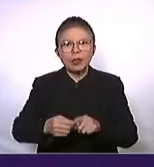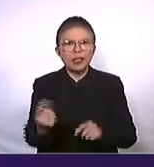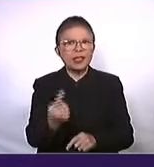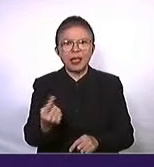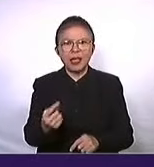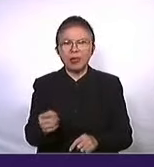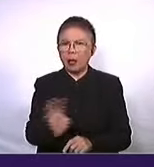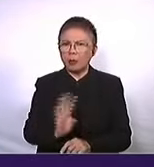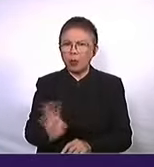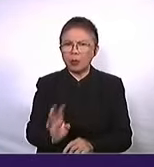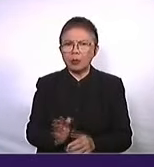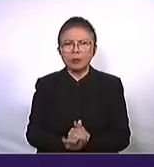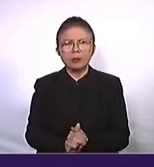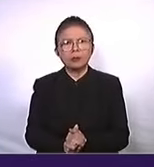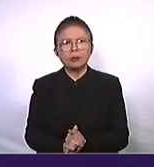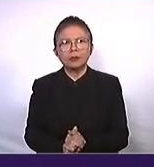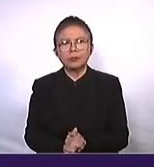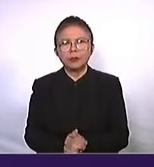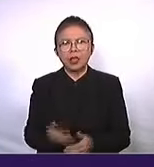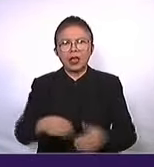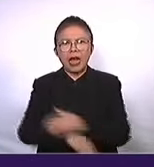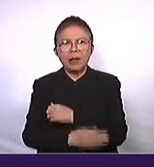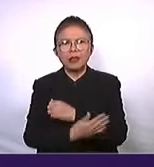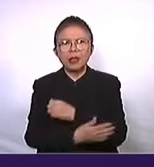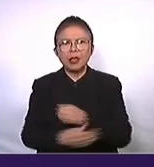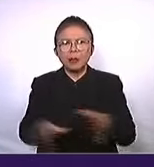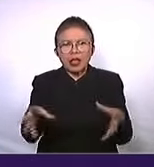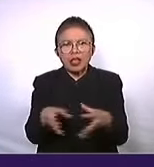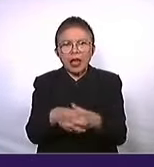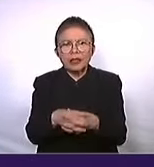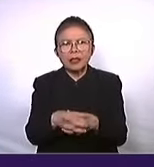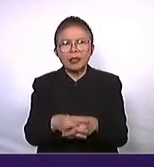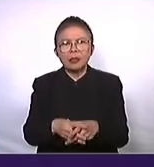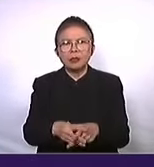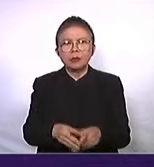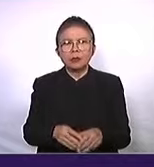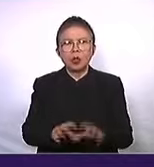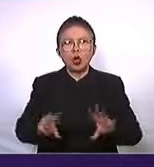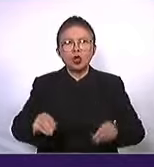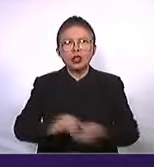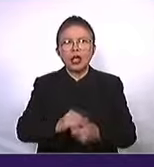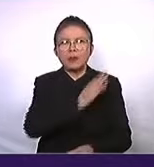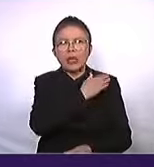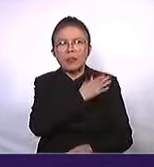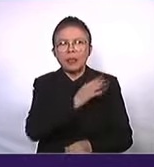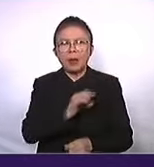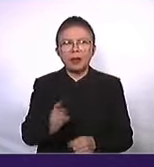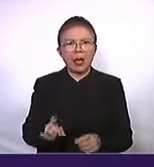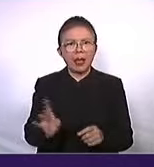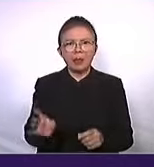sendiri, pelaku-pelaku ekonomi di dalam yang berintegrasi atau berkoalisi dengan pejabat-pejabat